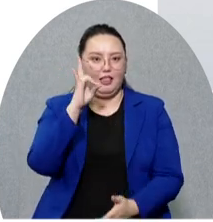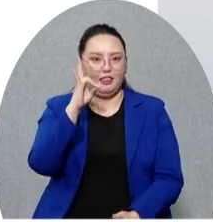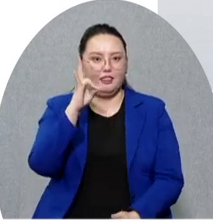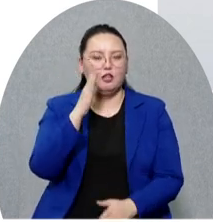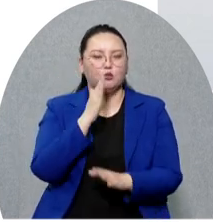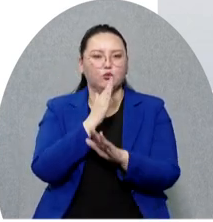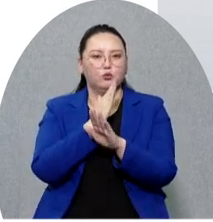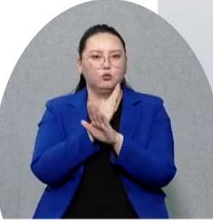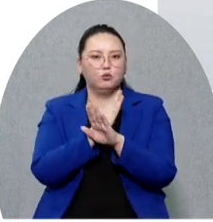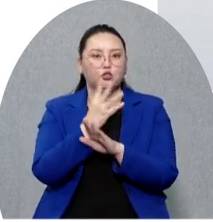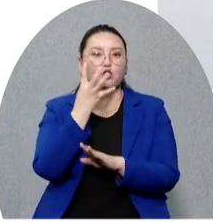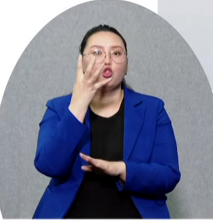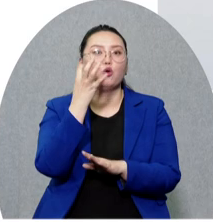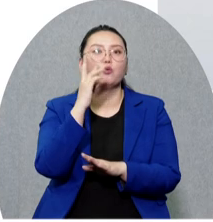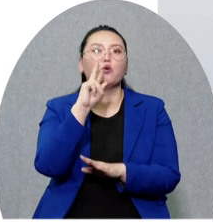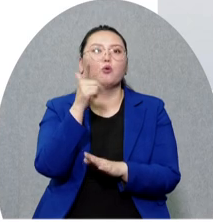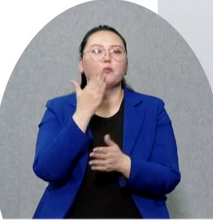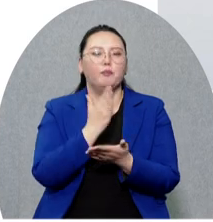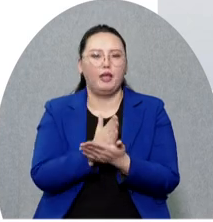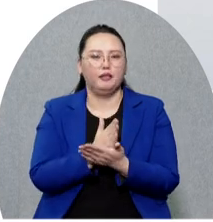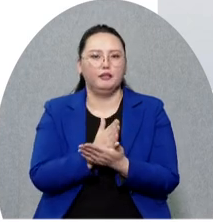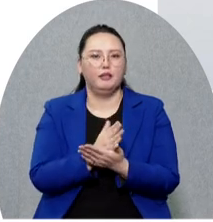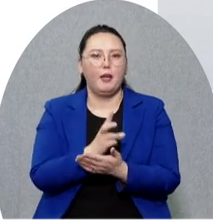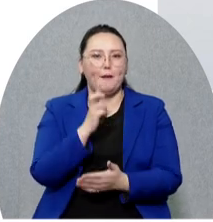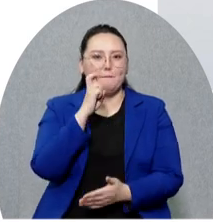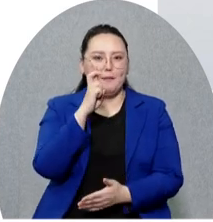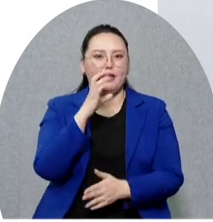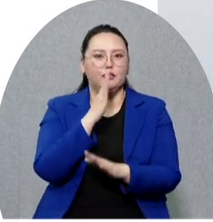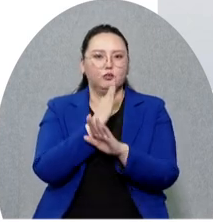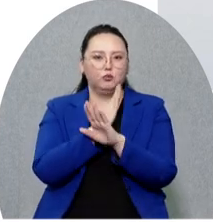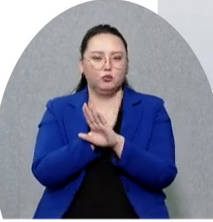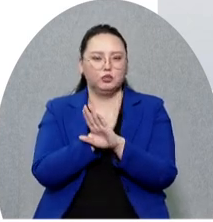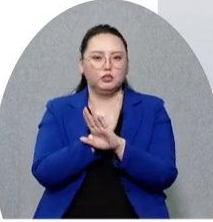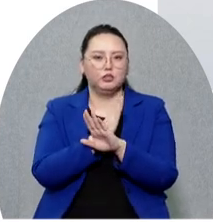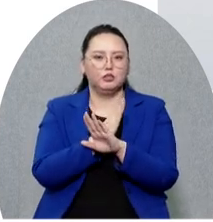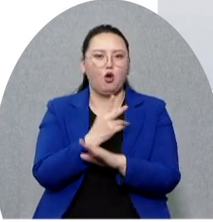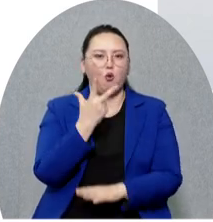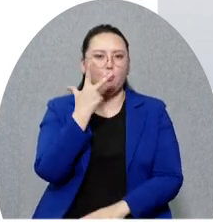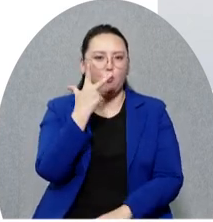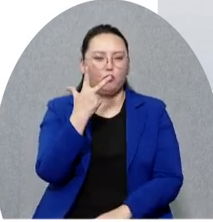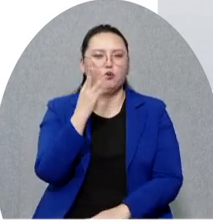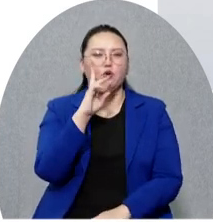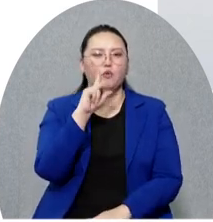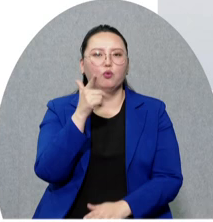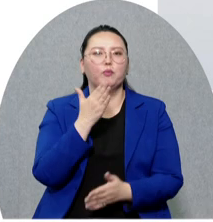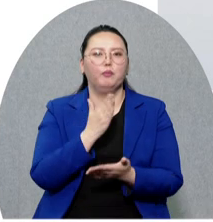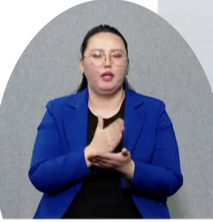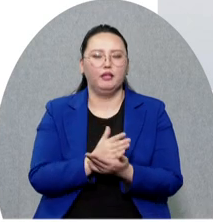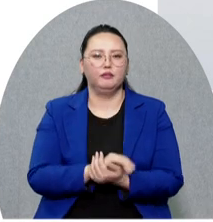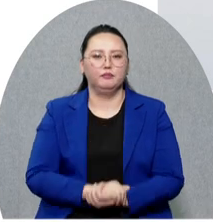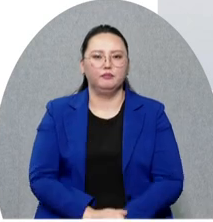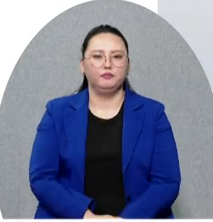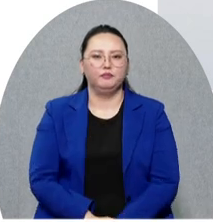тун, сун, чин гэсэн дөрвөн үйлэг байна. Б-гэр төгссөн ав хөв жив гэсэн гурван үйлдэг